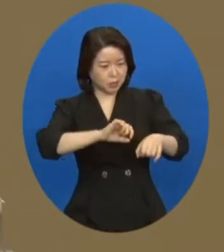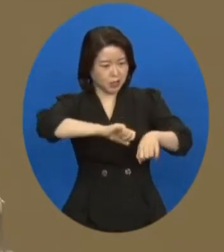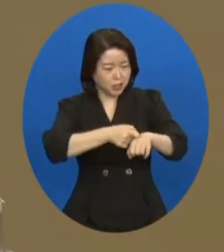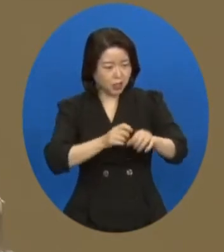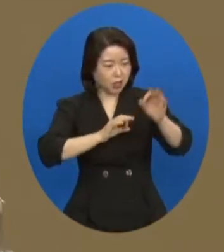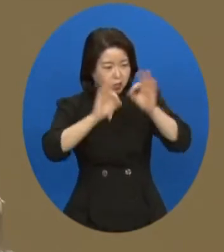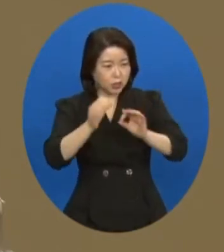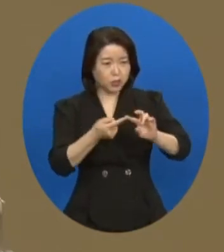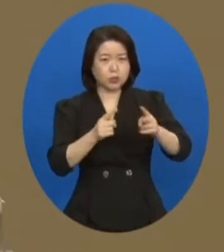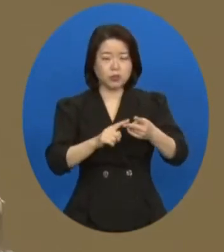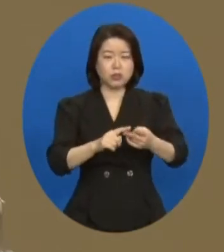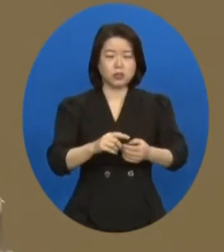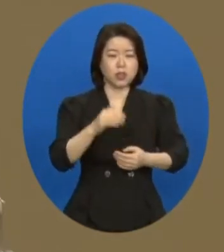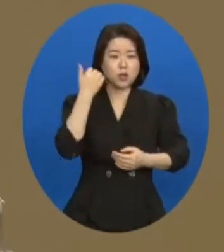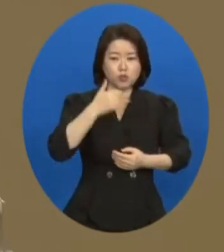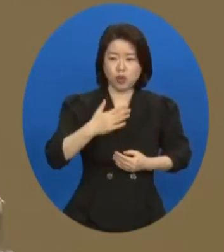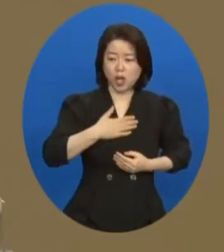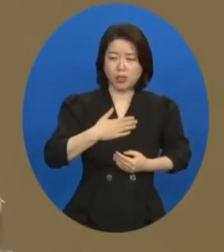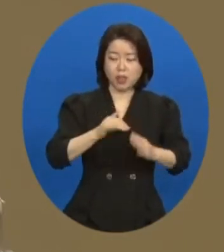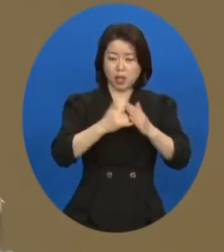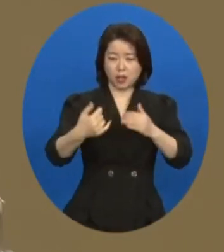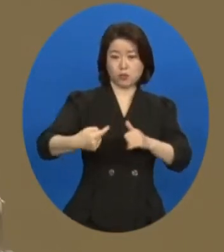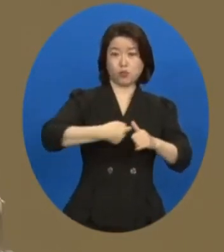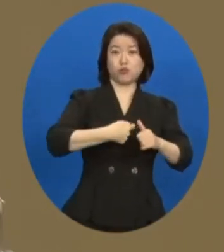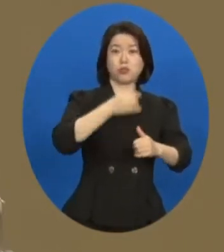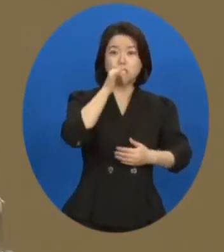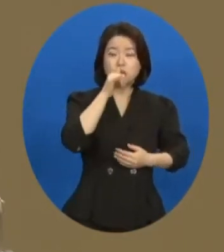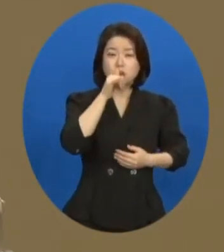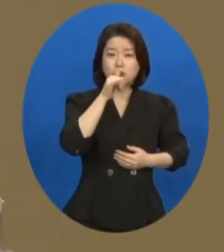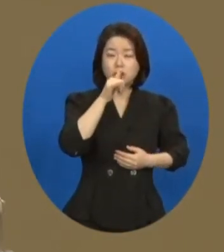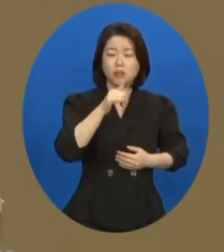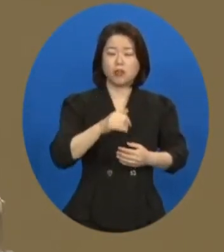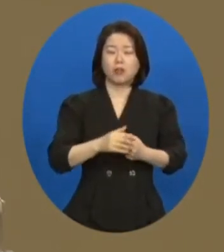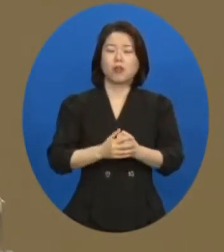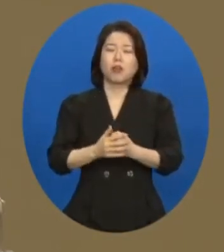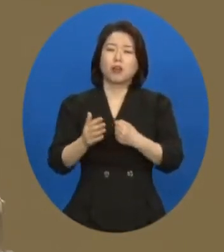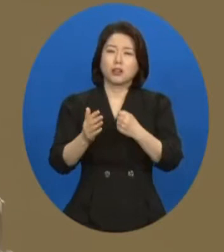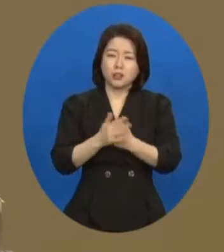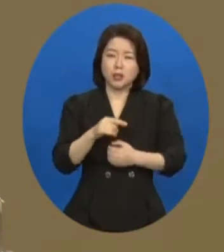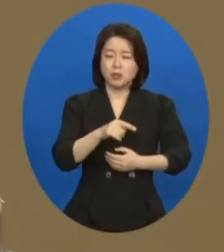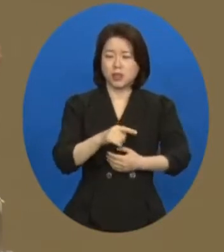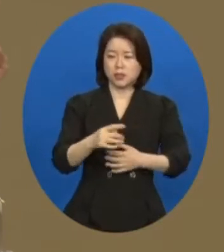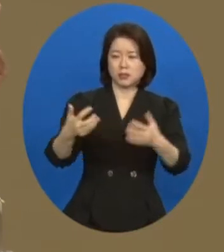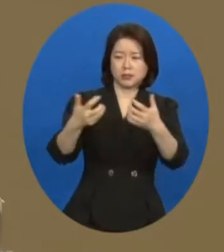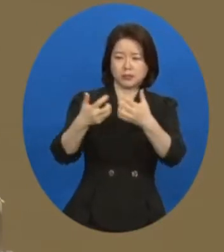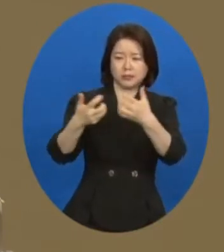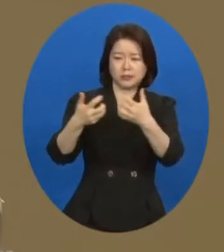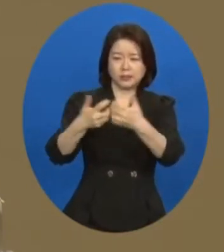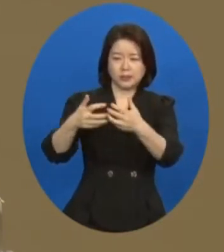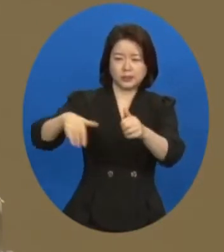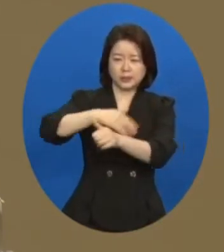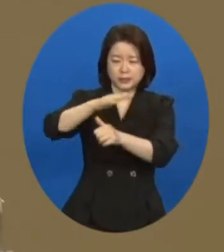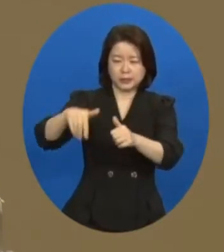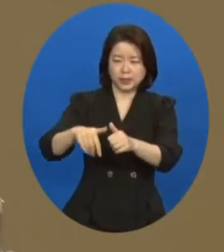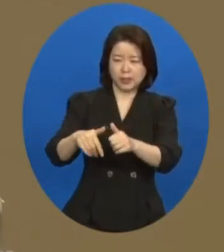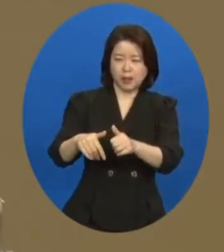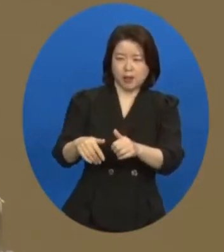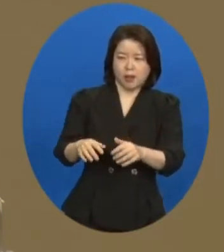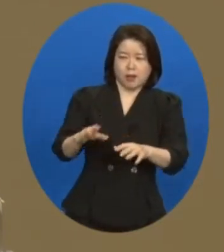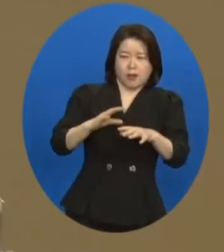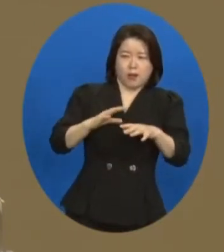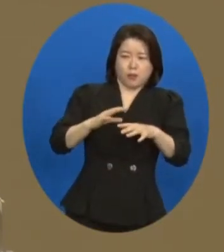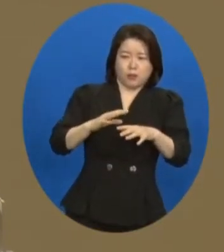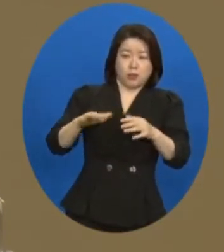누군가 간데 가족을 주겠다는 말입니다 그러니 그 전쟁 에 살벌한 그때 그